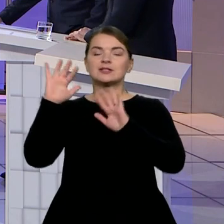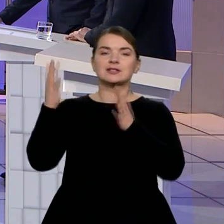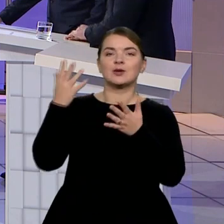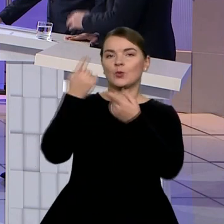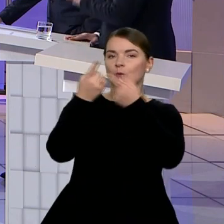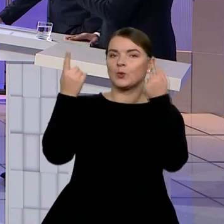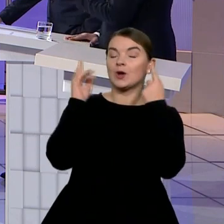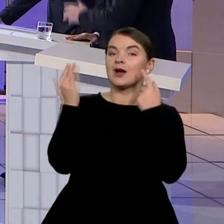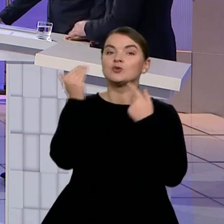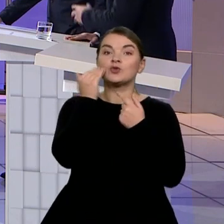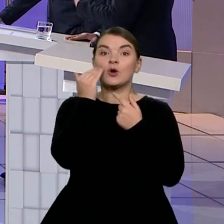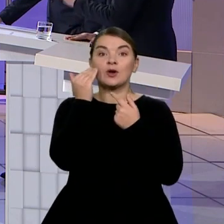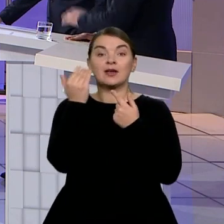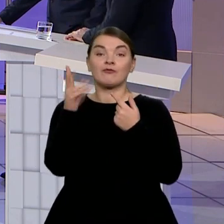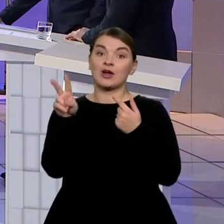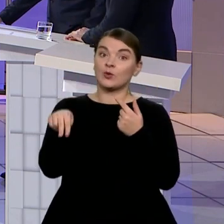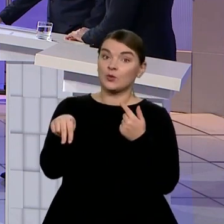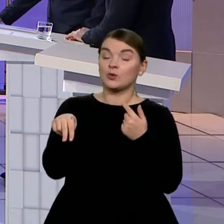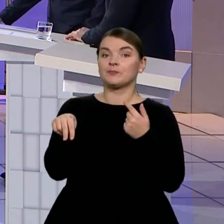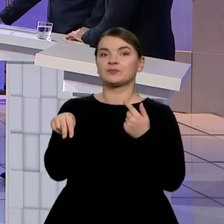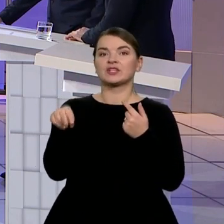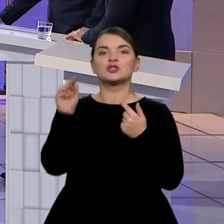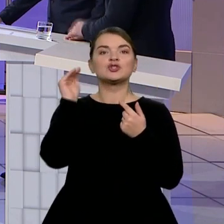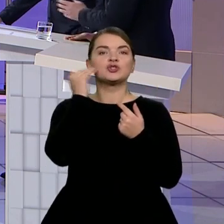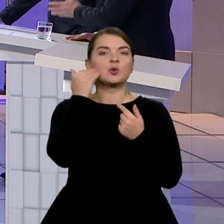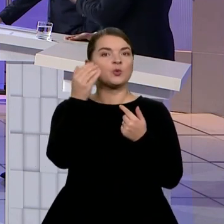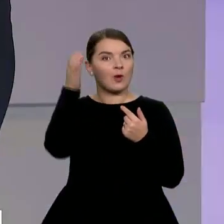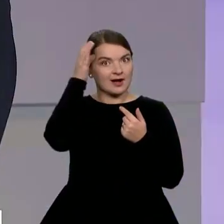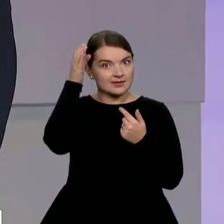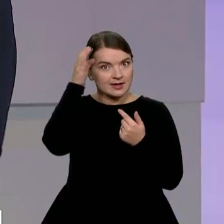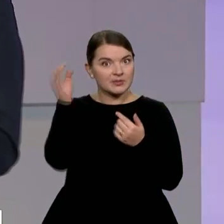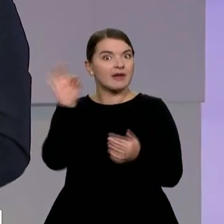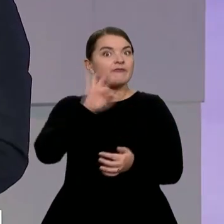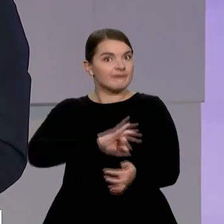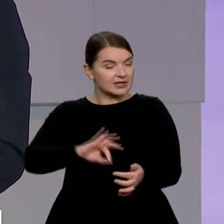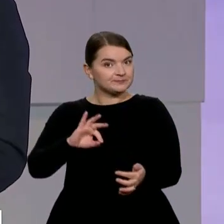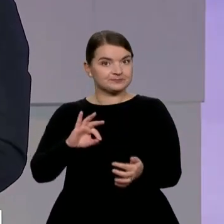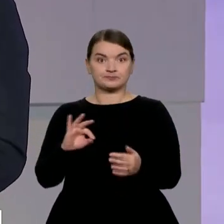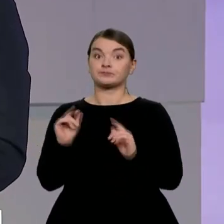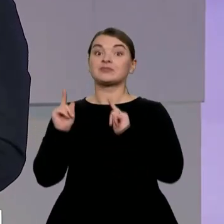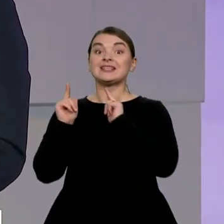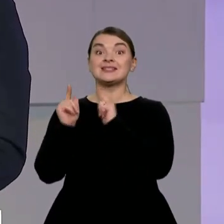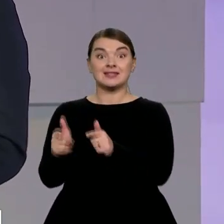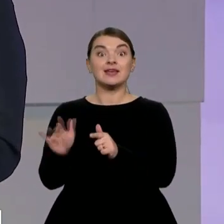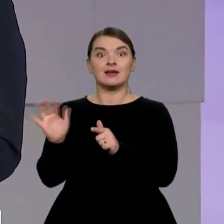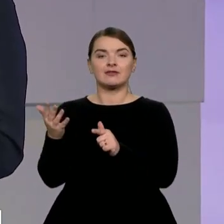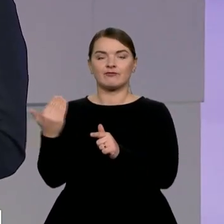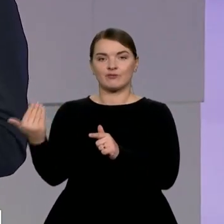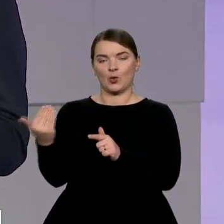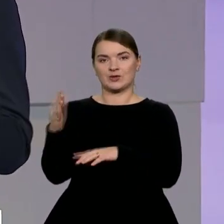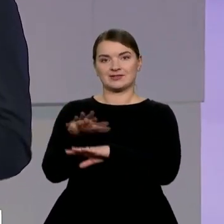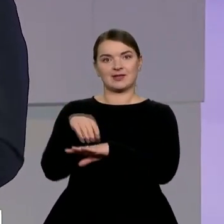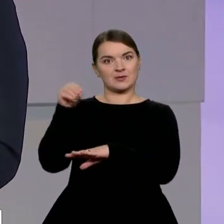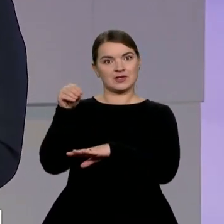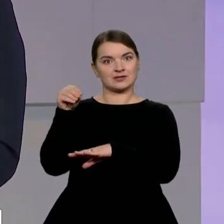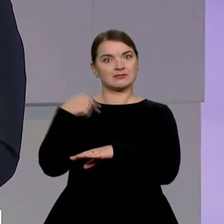Šiaulių universitetas, Vilniaus universitetas, dabar Šiaulių akademija gali būti naudingas Lietuvai, nereikia pamiršti, kad steigėjas yra Seimas, tikrai taip. Mes esam stiprus ten,